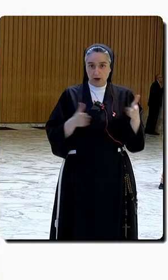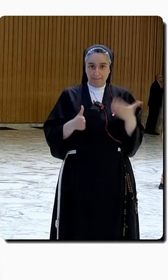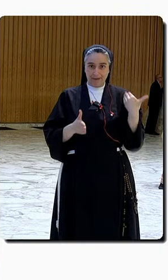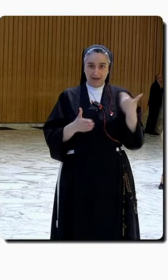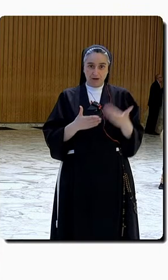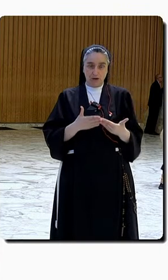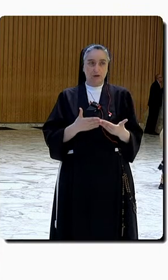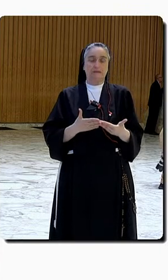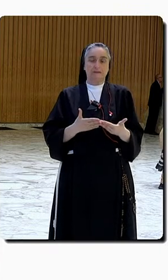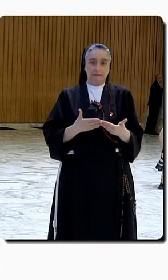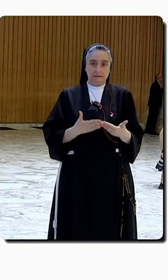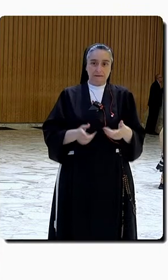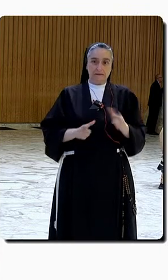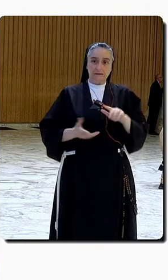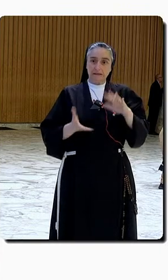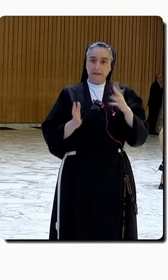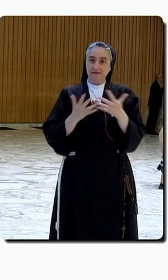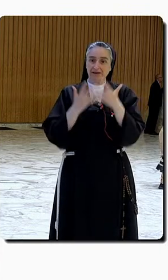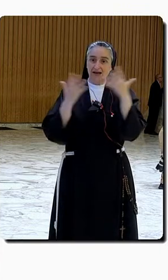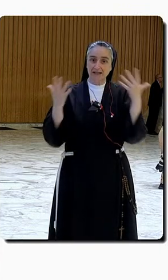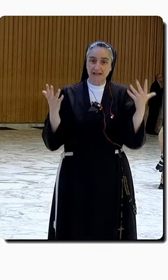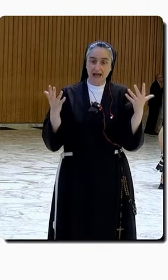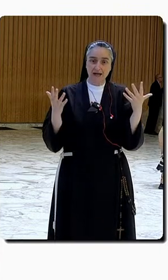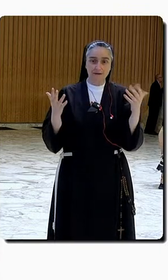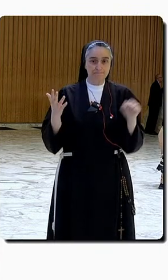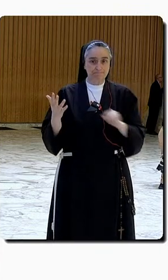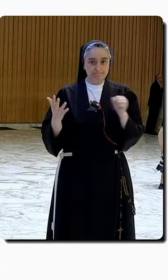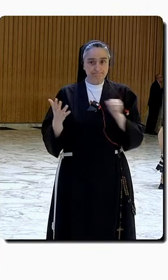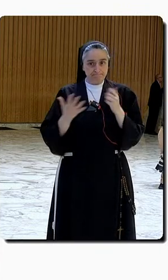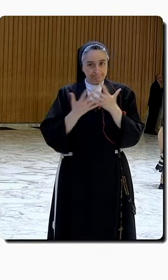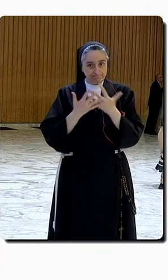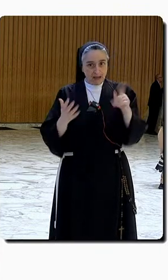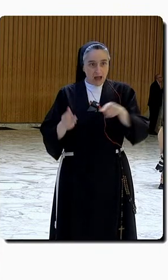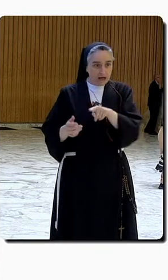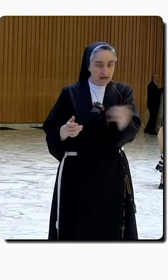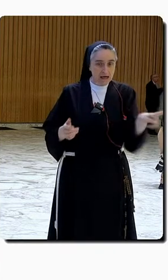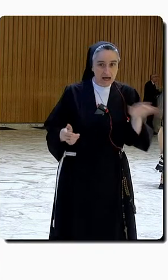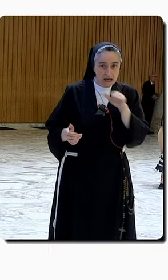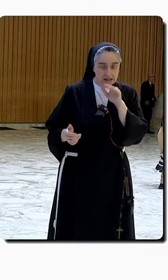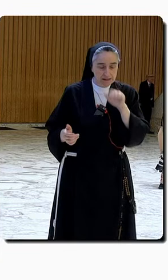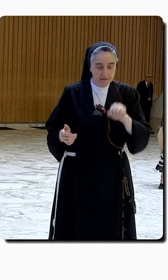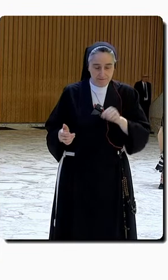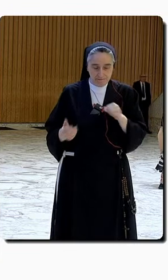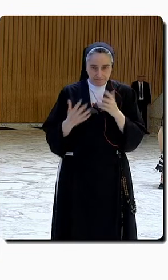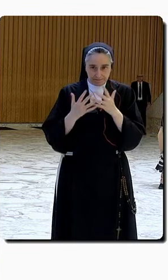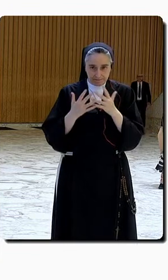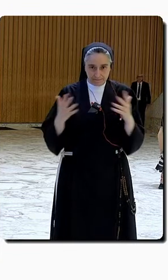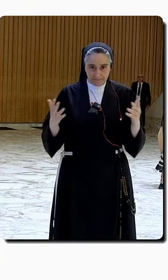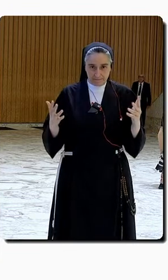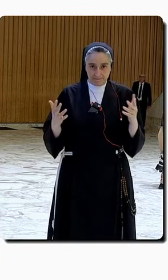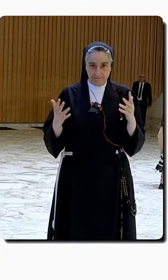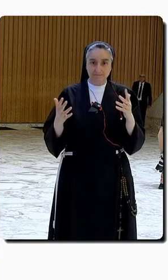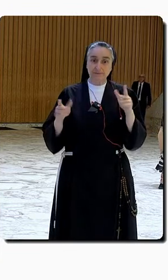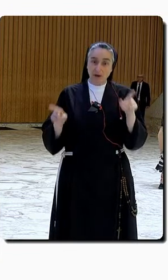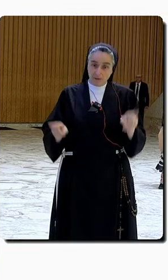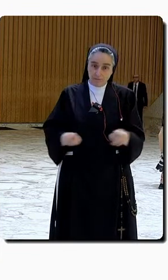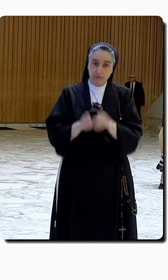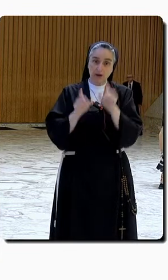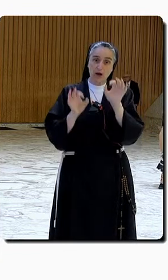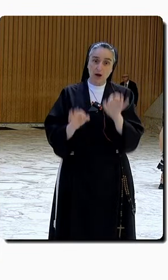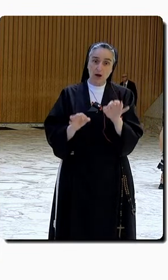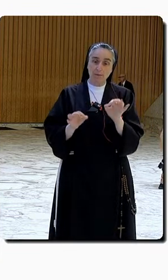è stata tra le maggiori cause di sofferenza per gli anziani. Alla stessa maniera